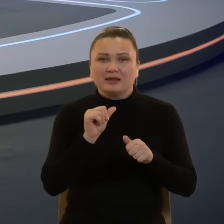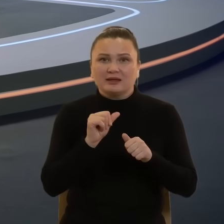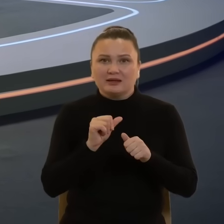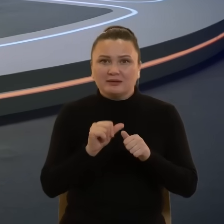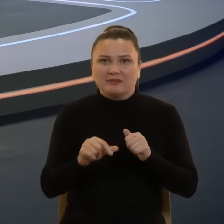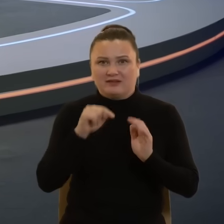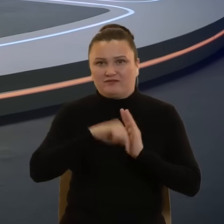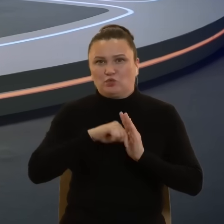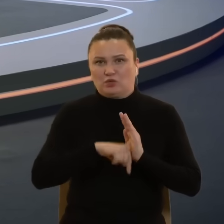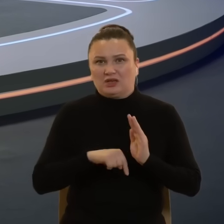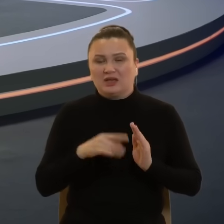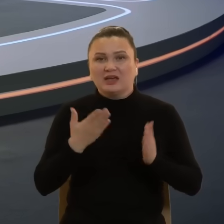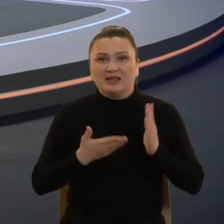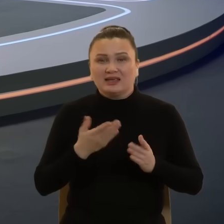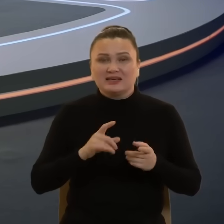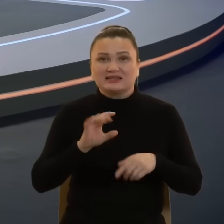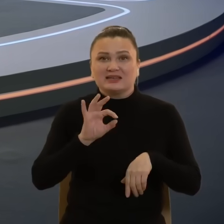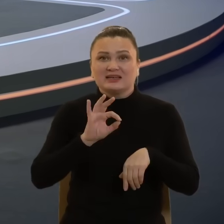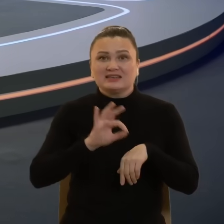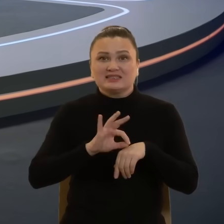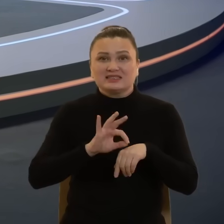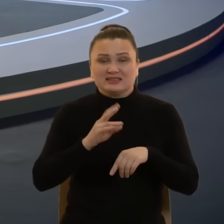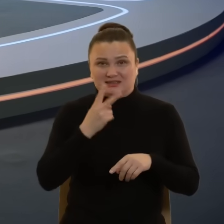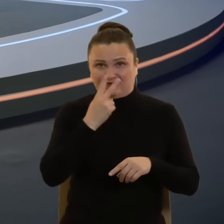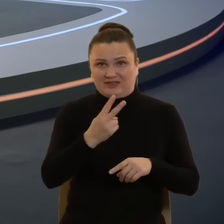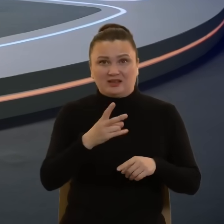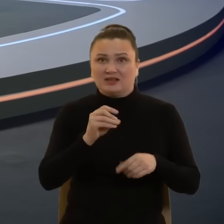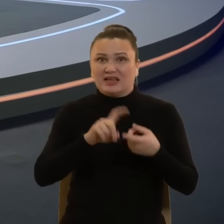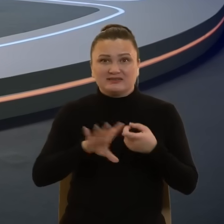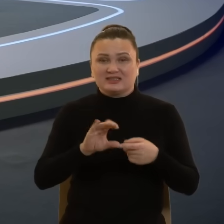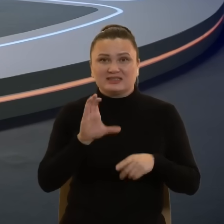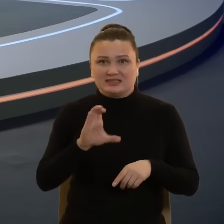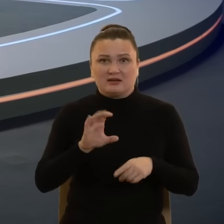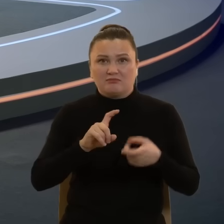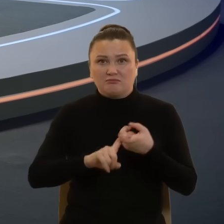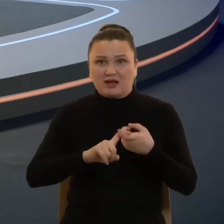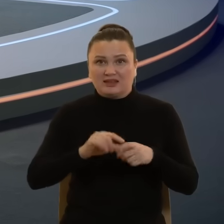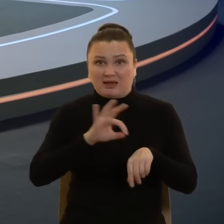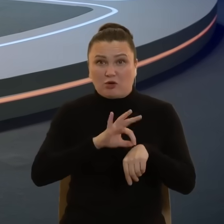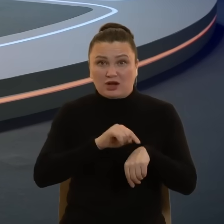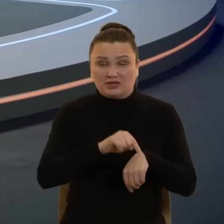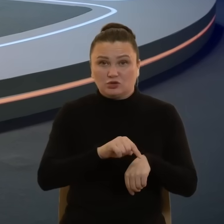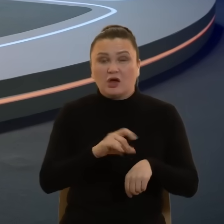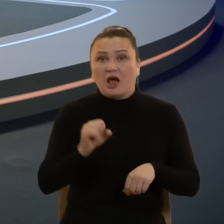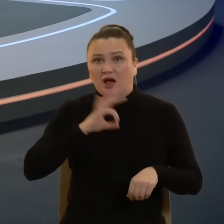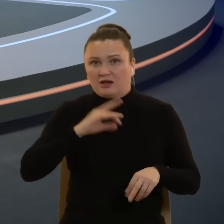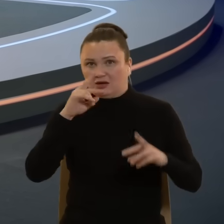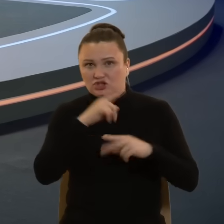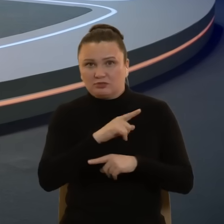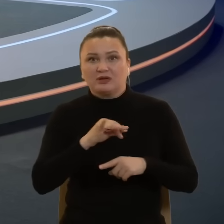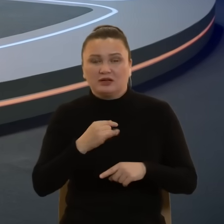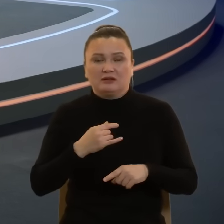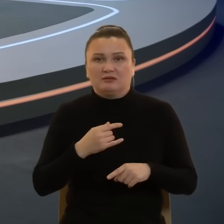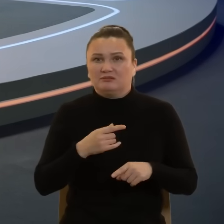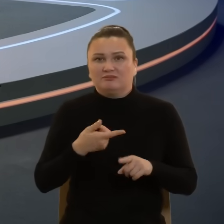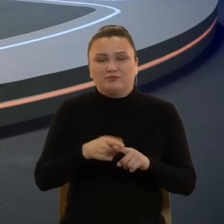этиотропна. И если симптомы не связаны с бактериальной инфекцией, антибиотики не будут работать. И это тут же мы с вами опять же возвращаемся